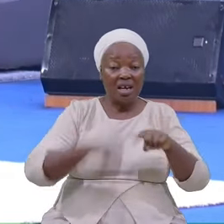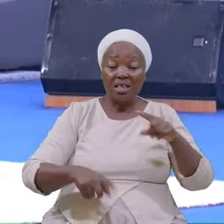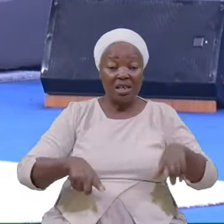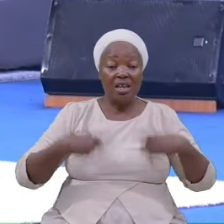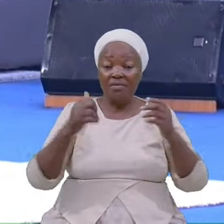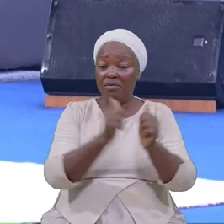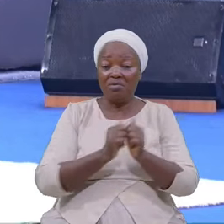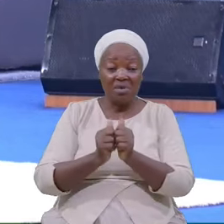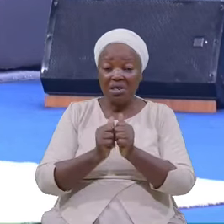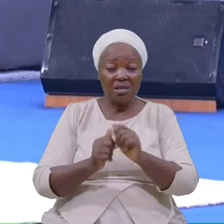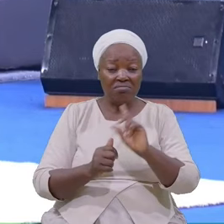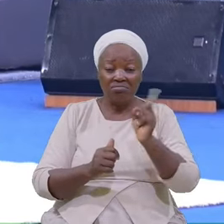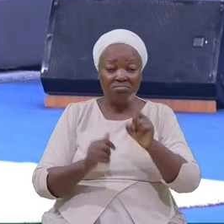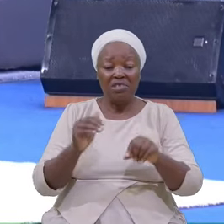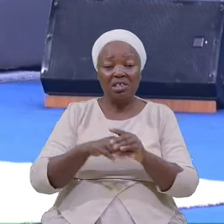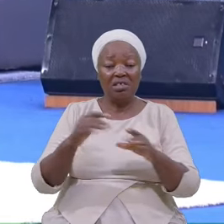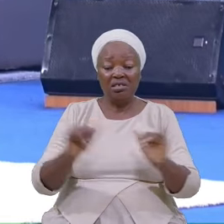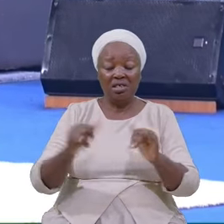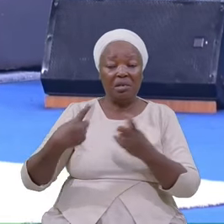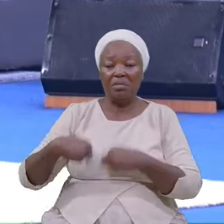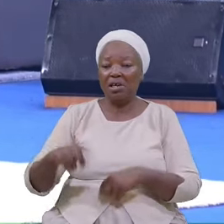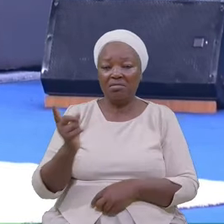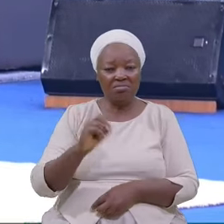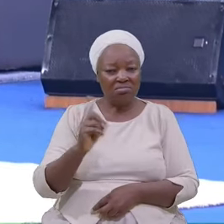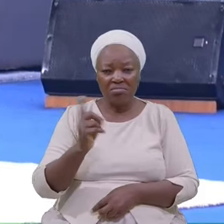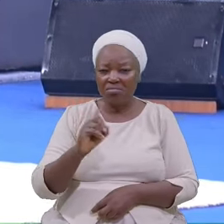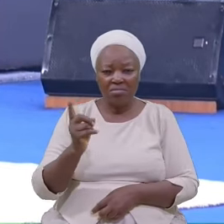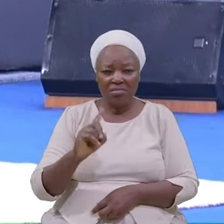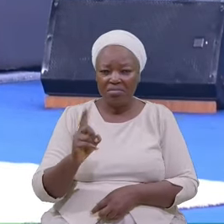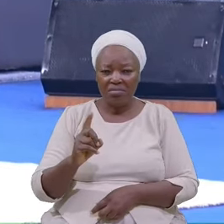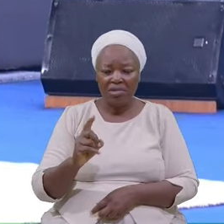monde. Christ et le péché ne peut pas cohabiter dans le